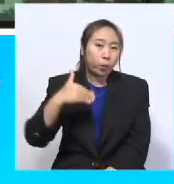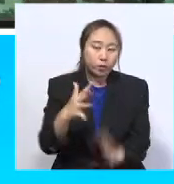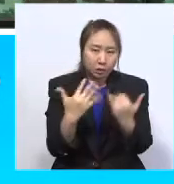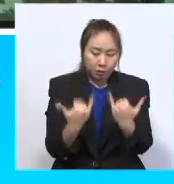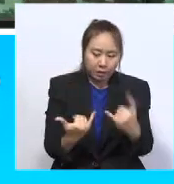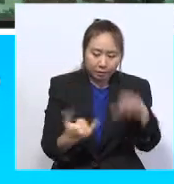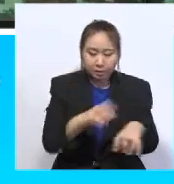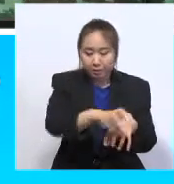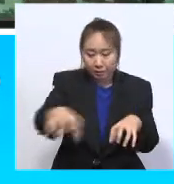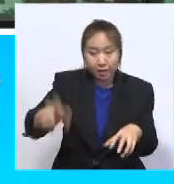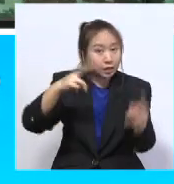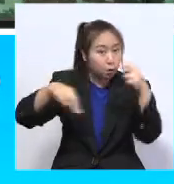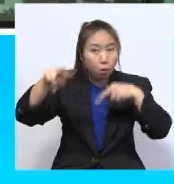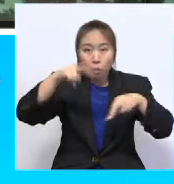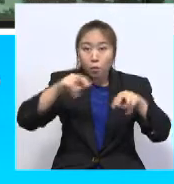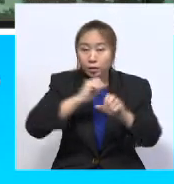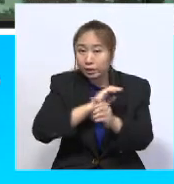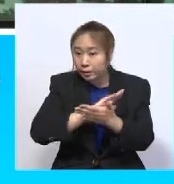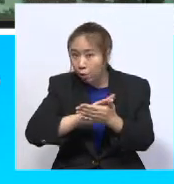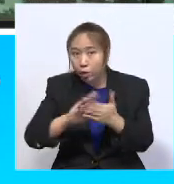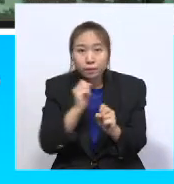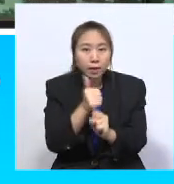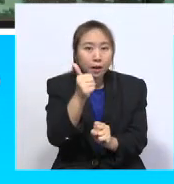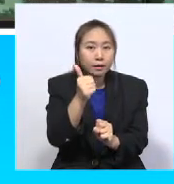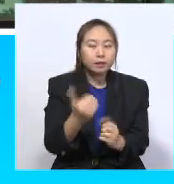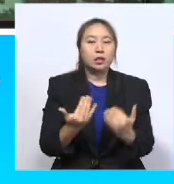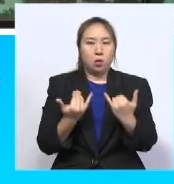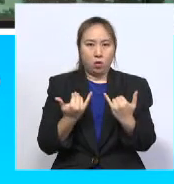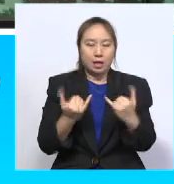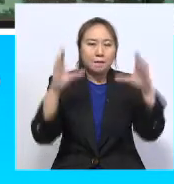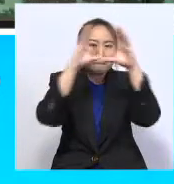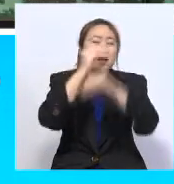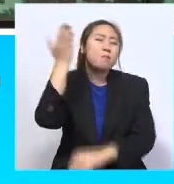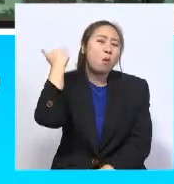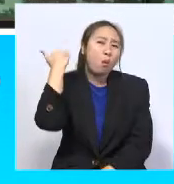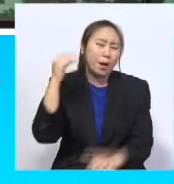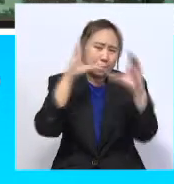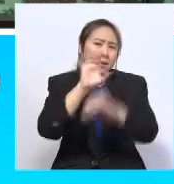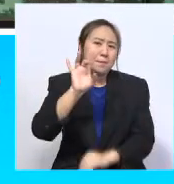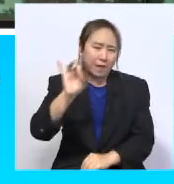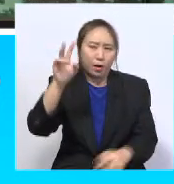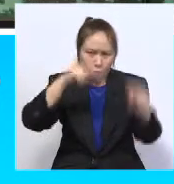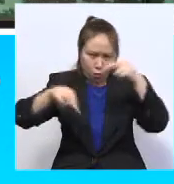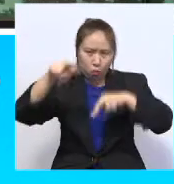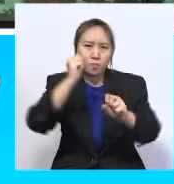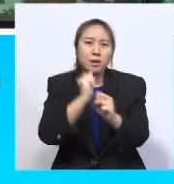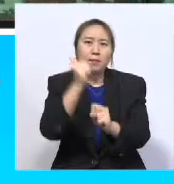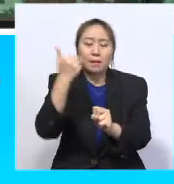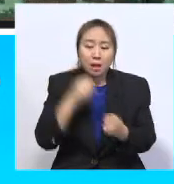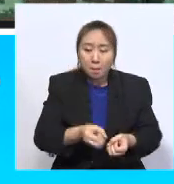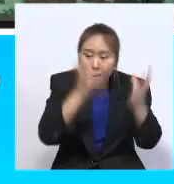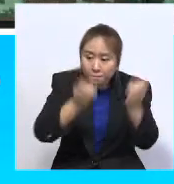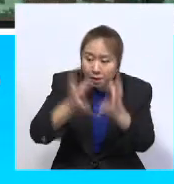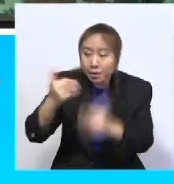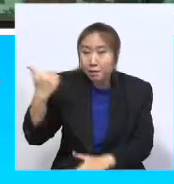เนี่ยพื้นที่ทั้งหมดเนี่ยเราคุมได้แล้วใช่ไหมครับ เราสามารถควบคุมสถานการณ์ได้ตั้งแต่เมื่อคืนตอน2 ทุ่มนะครับคือภายหลังเกิดเหตุทางหน่วยเฉพาะกิจประ